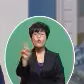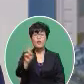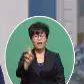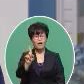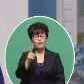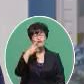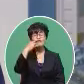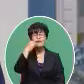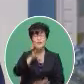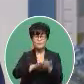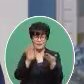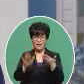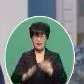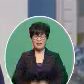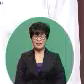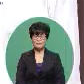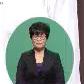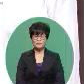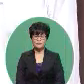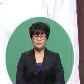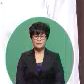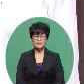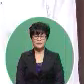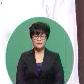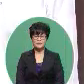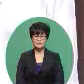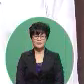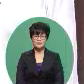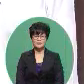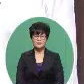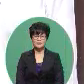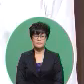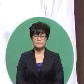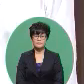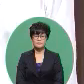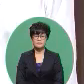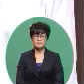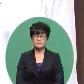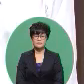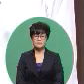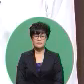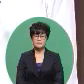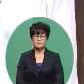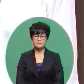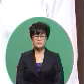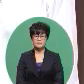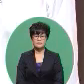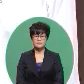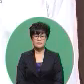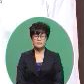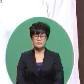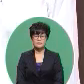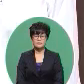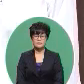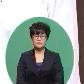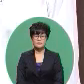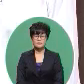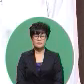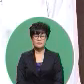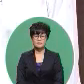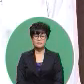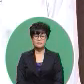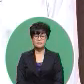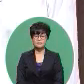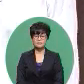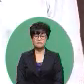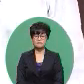또 굉장히 궁금해 죽어라 봐 이웃 해야할지 나 찝 회전 알겠어요 아무리 내 말 할때 하우스 대응해 2탄 채택된